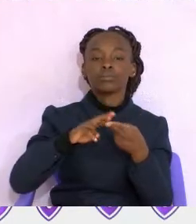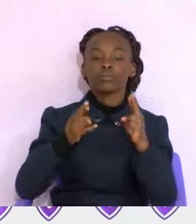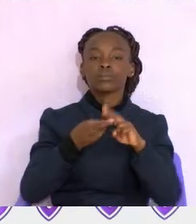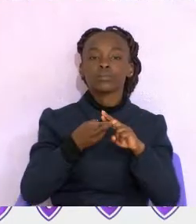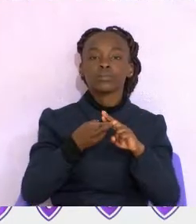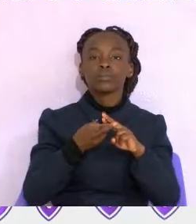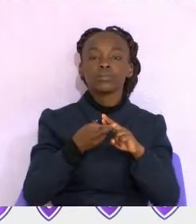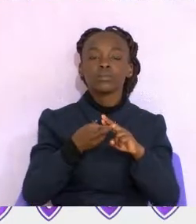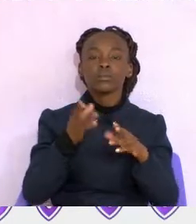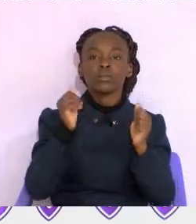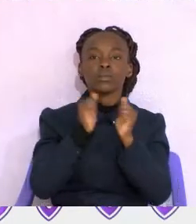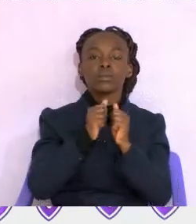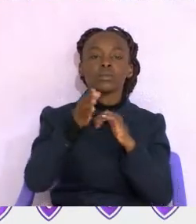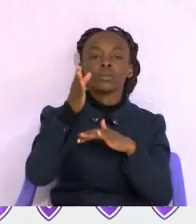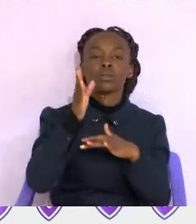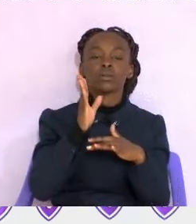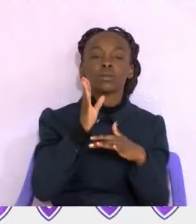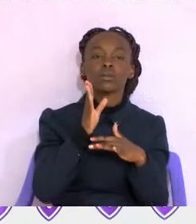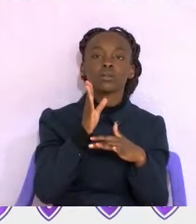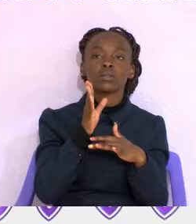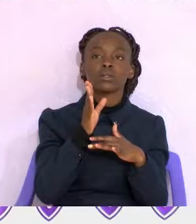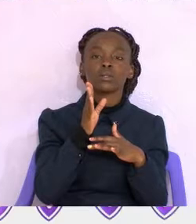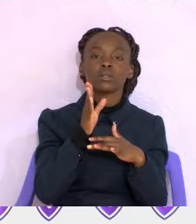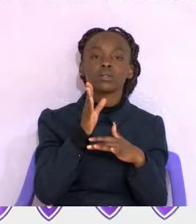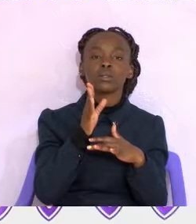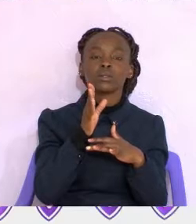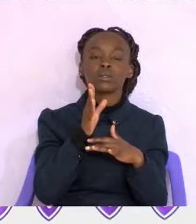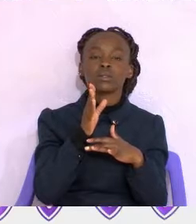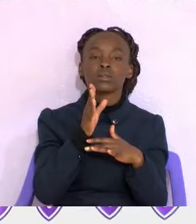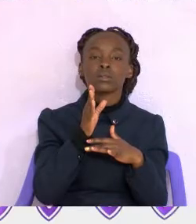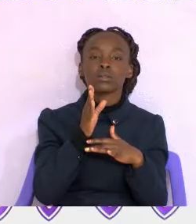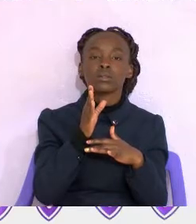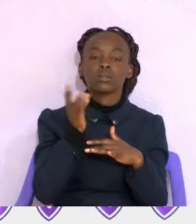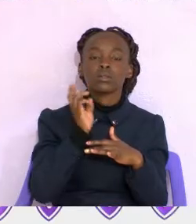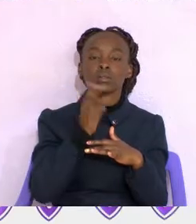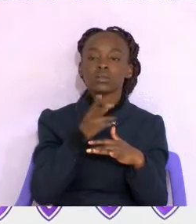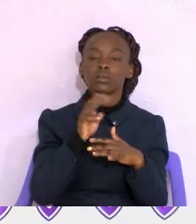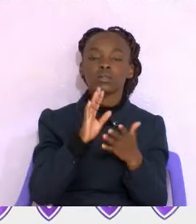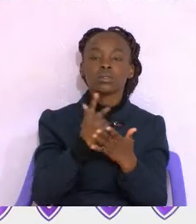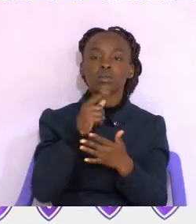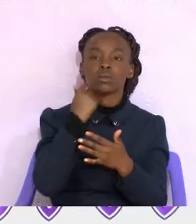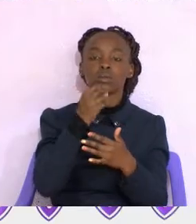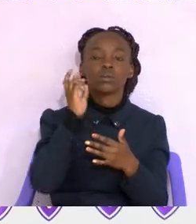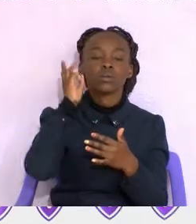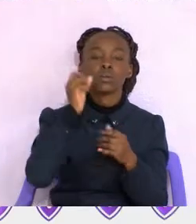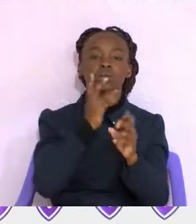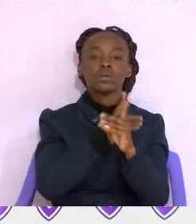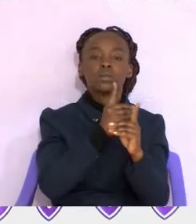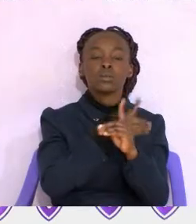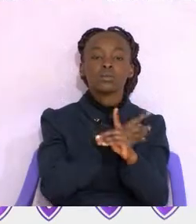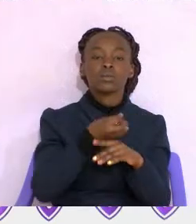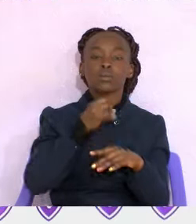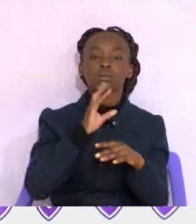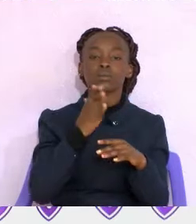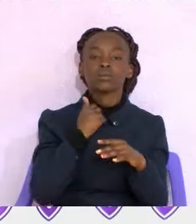uhusiano yako na Mungu. Praise God. Kwa hiyo hapa sasa tunaangalia mtu aliyekuwa tofauti, na ninataka kutia